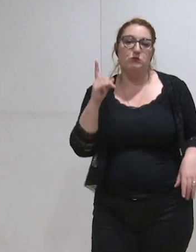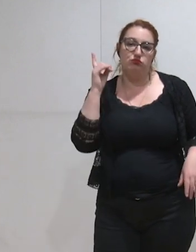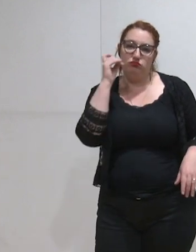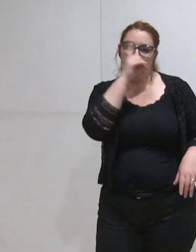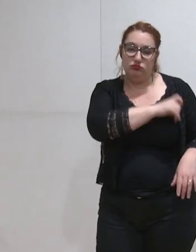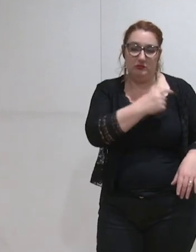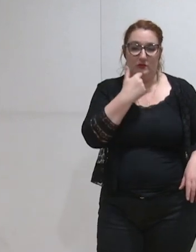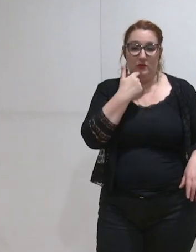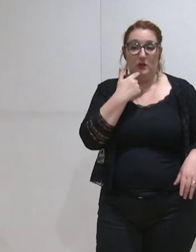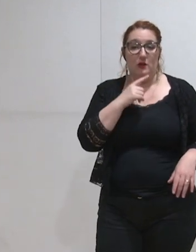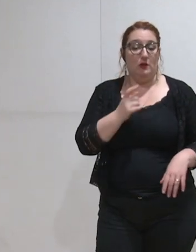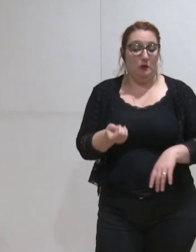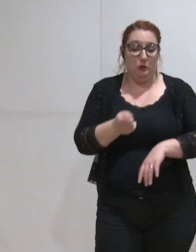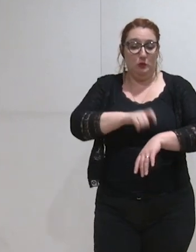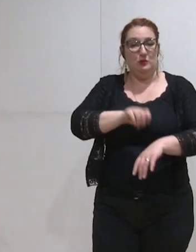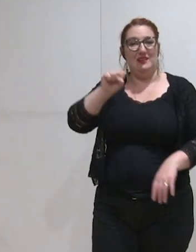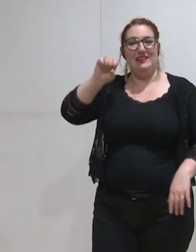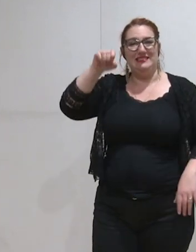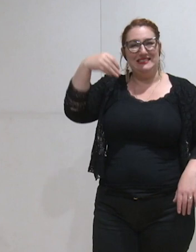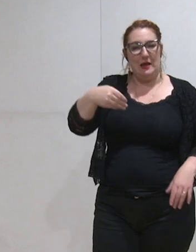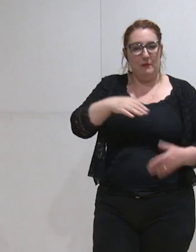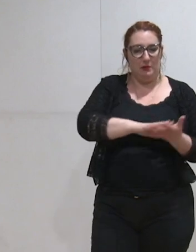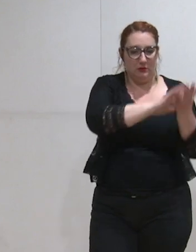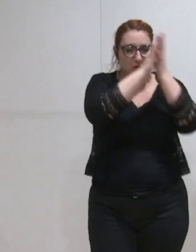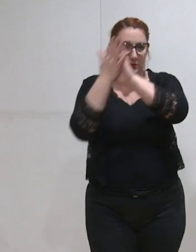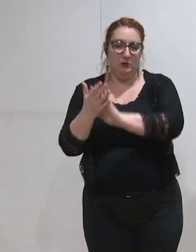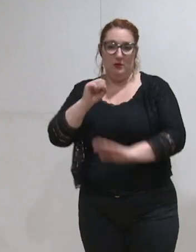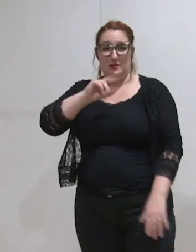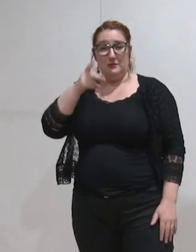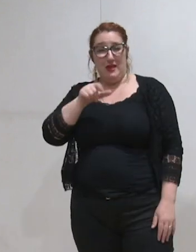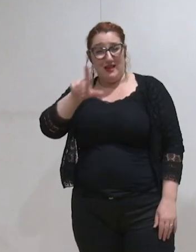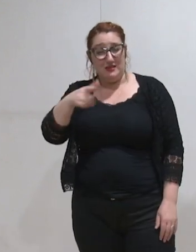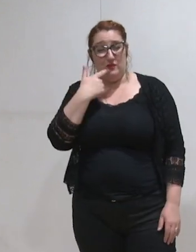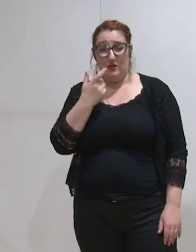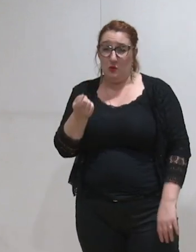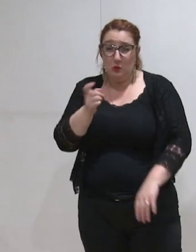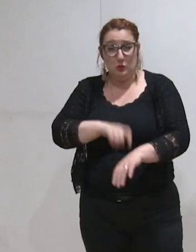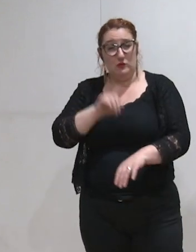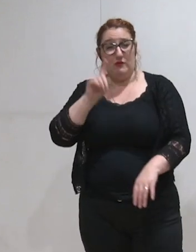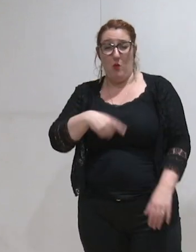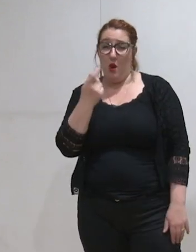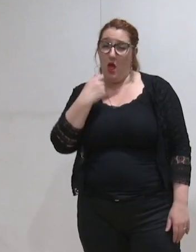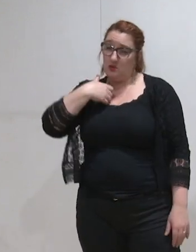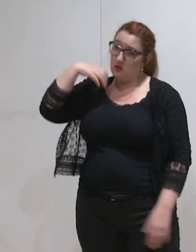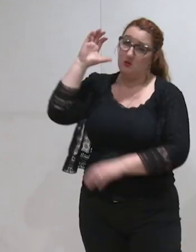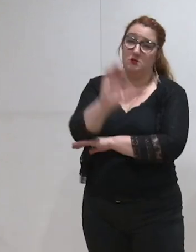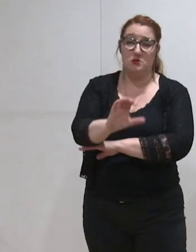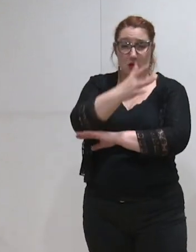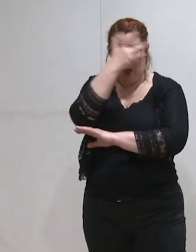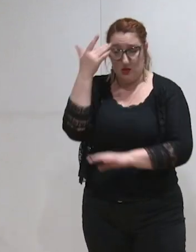dans le cadre de la transformation de la SEM en SPL remettre de l'argent avant